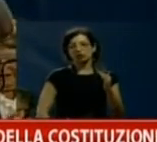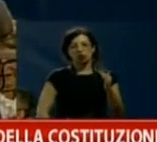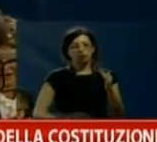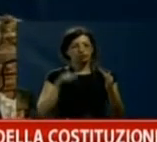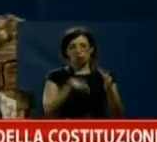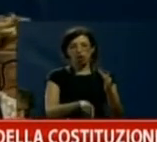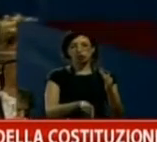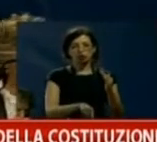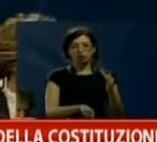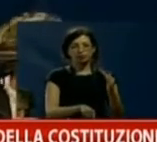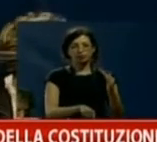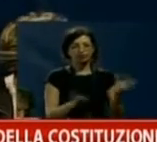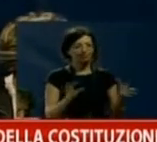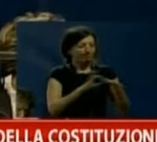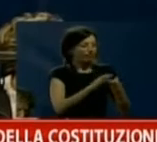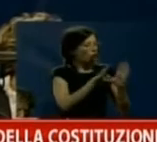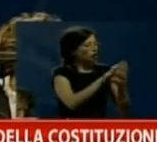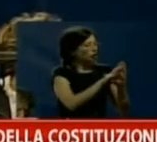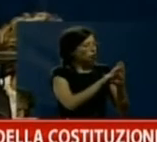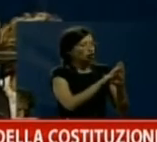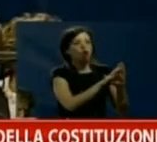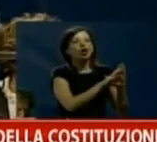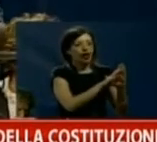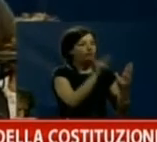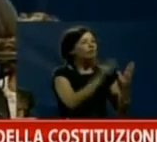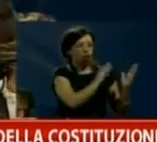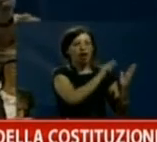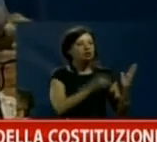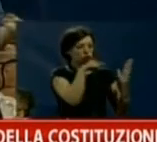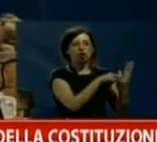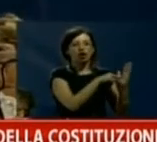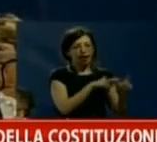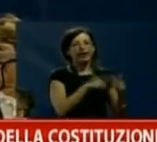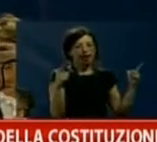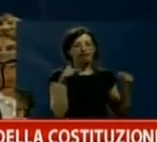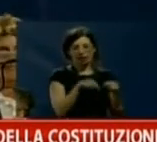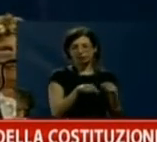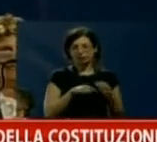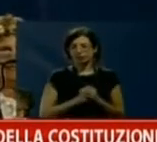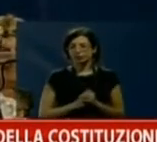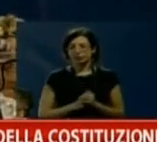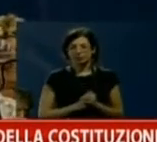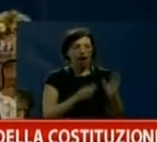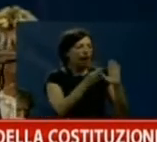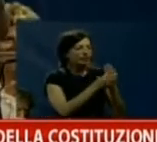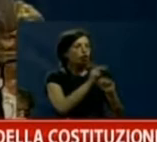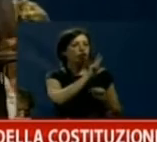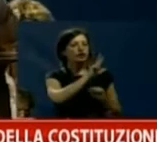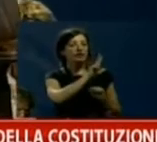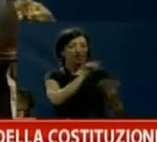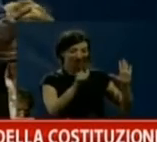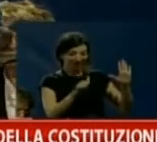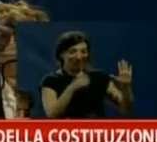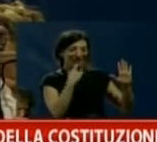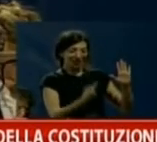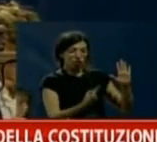una violazione. E qui sono nello stesso tempo, con quelle parole dell'articolo 36, negata la